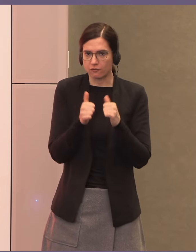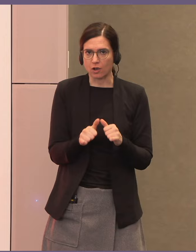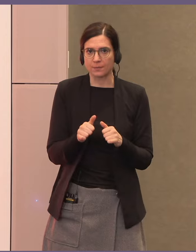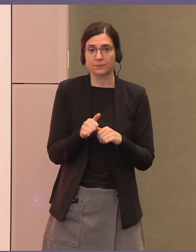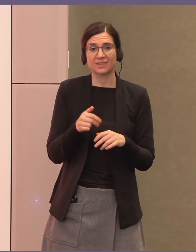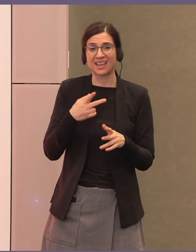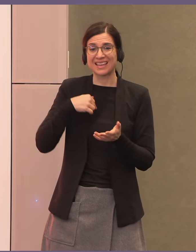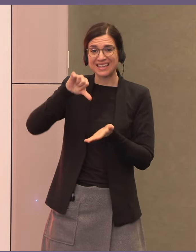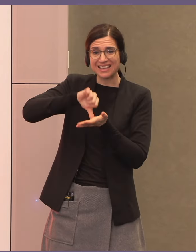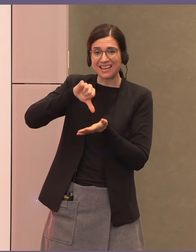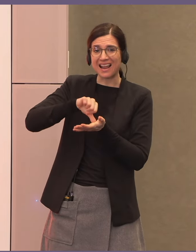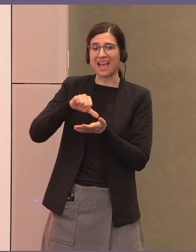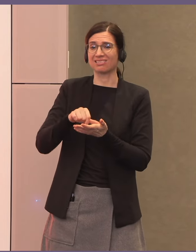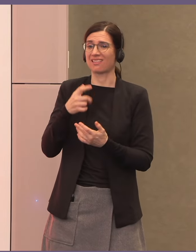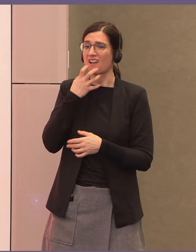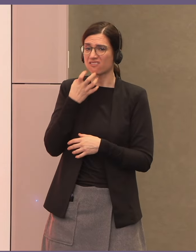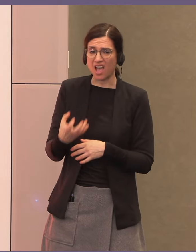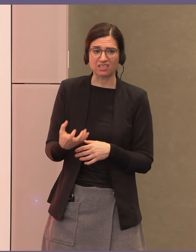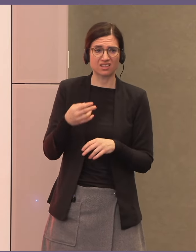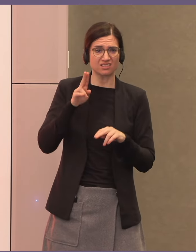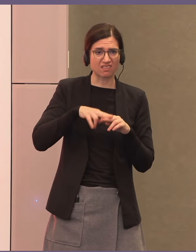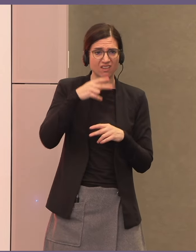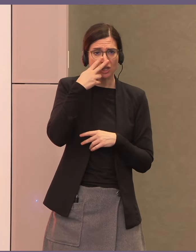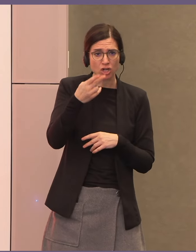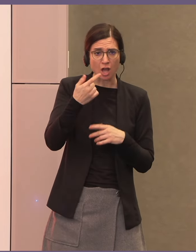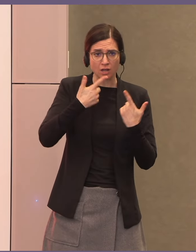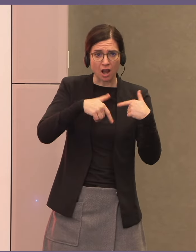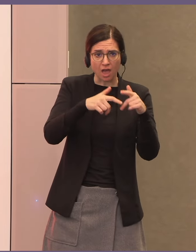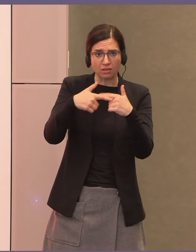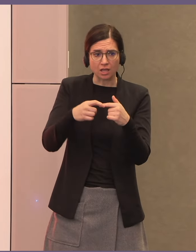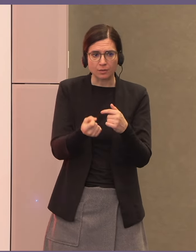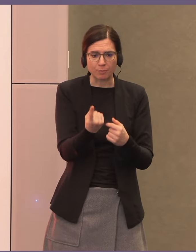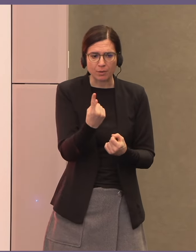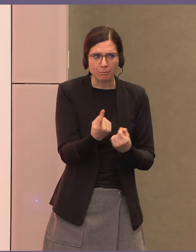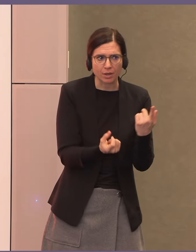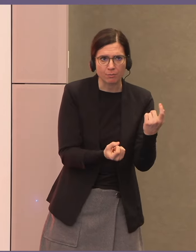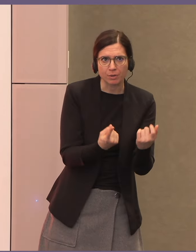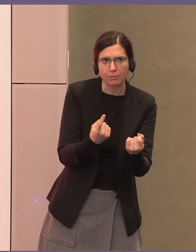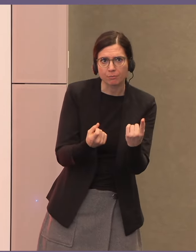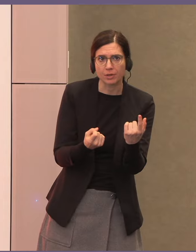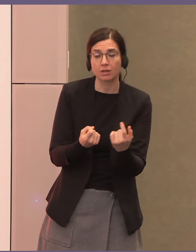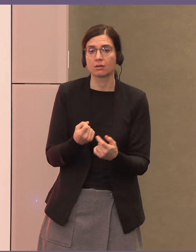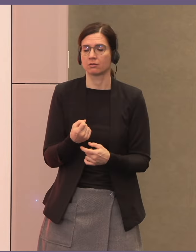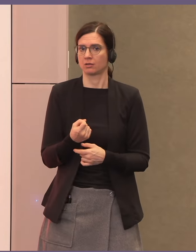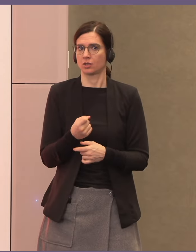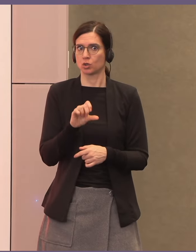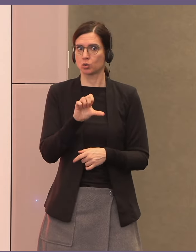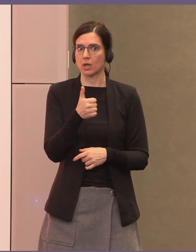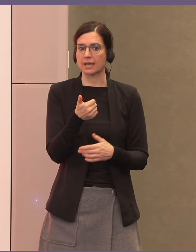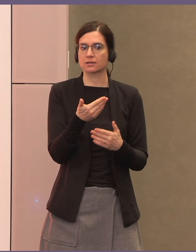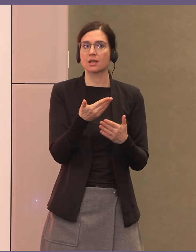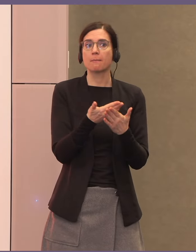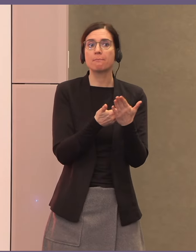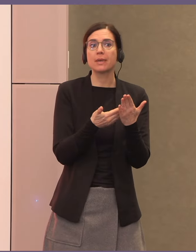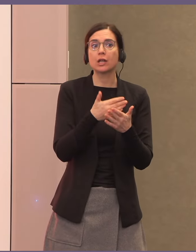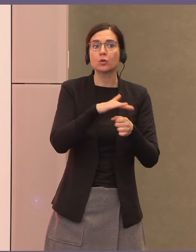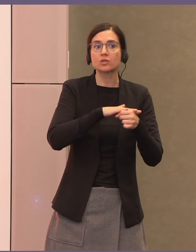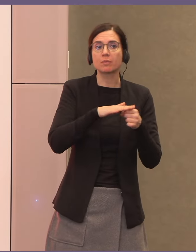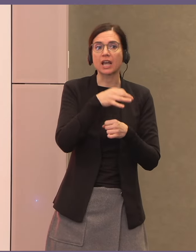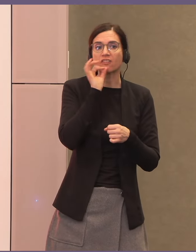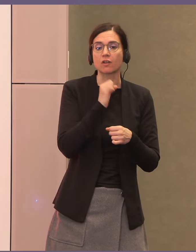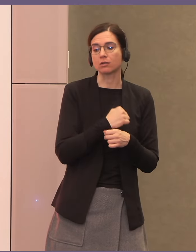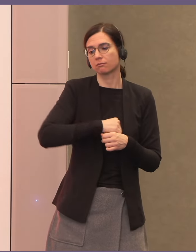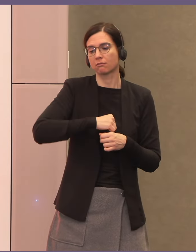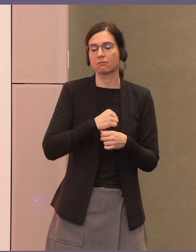uns den Iran und Afghanistan hernehmen, dann hat es dort begonnen, Frauen aus der Bildung auszuschließen, Frauen aus dem